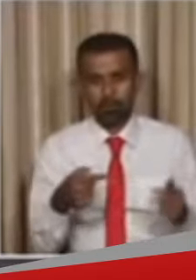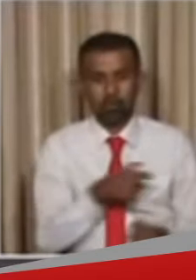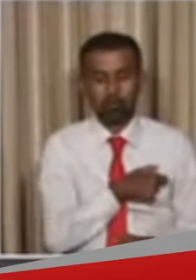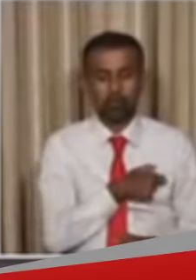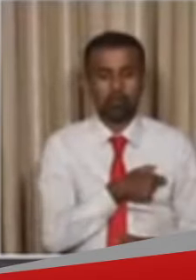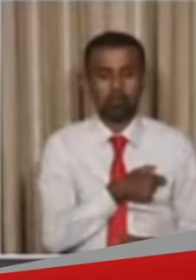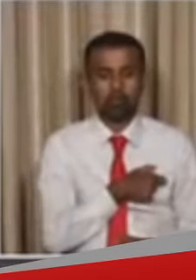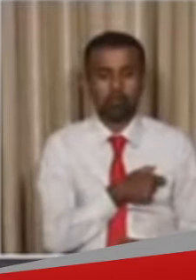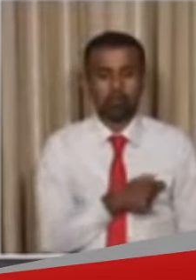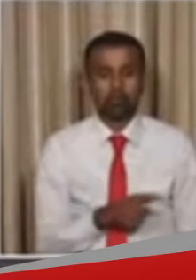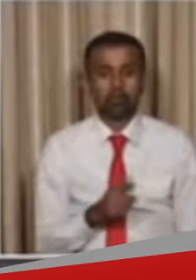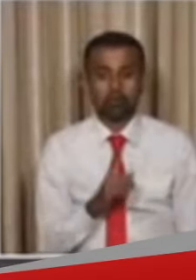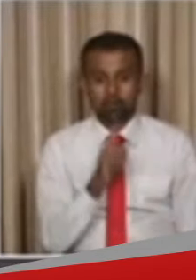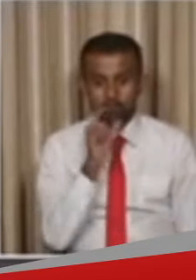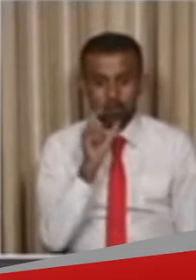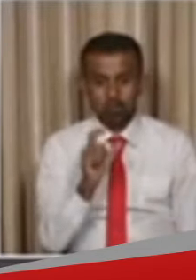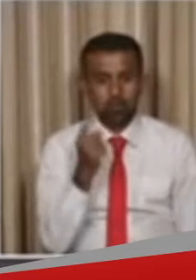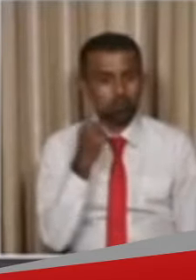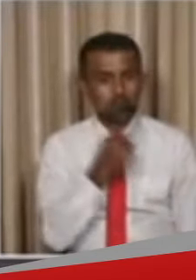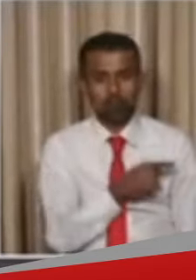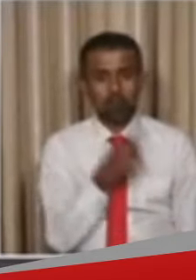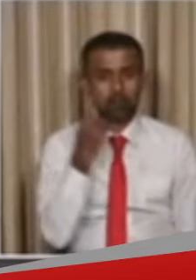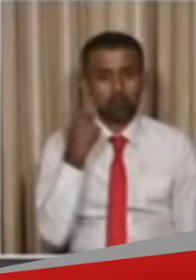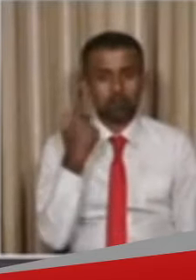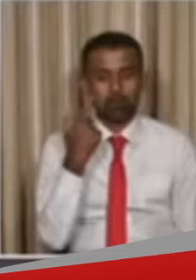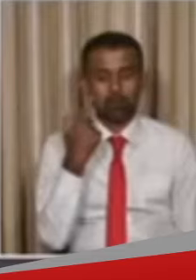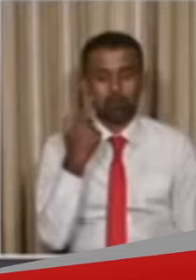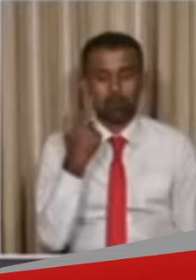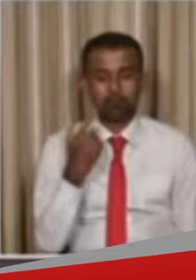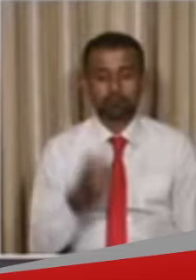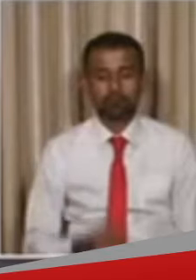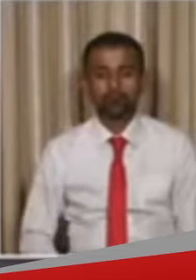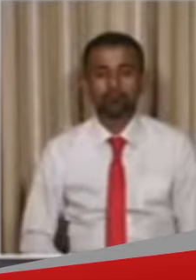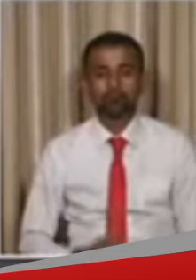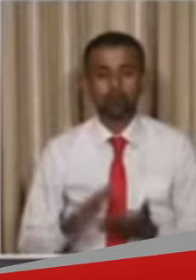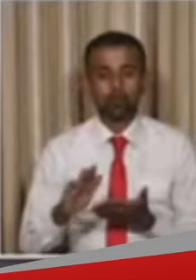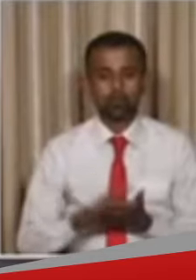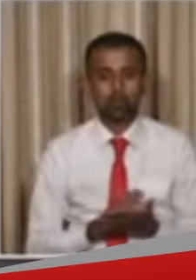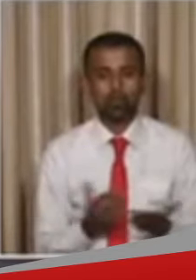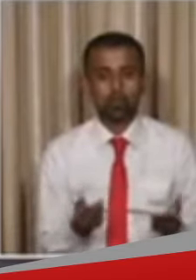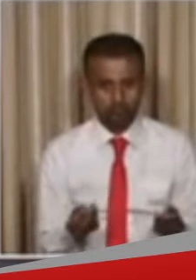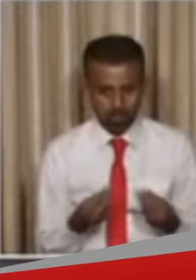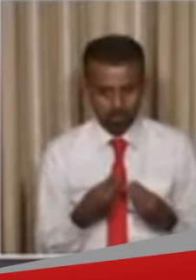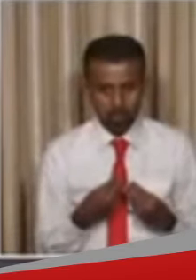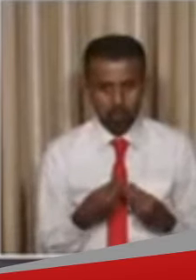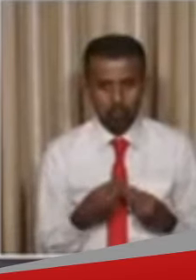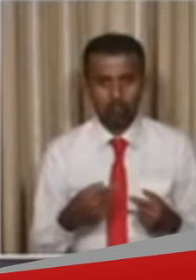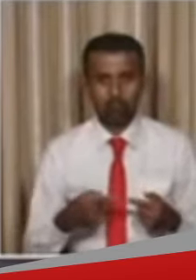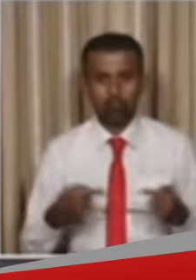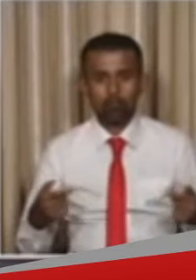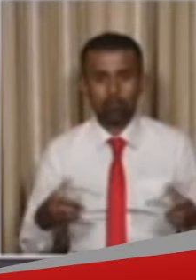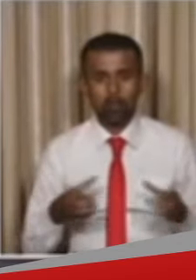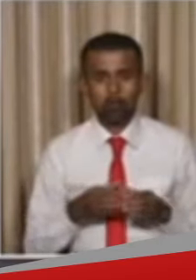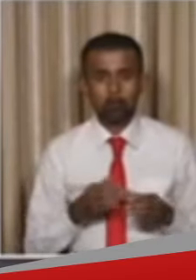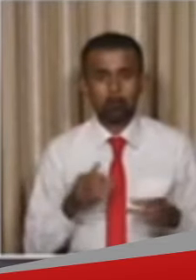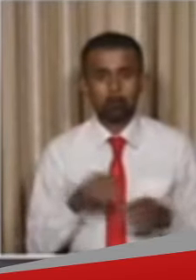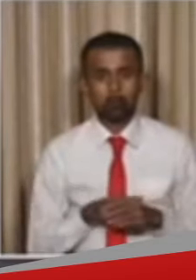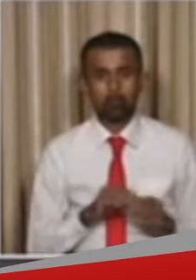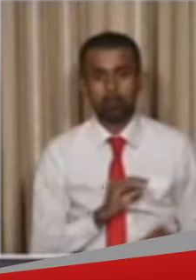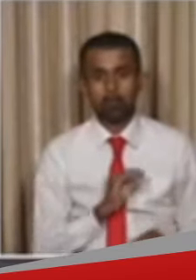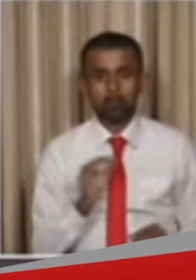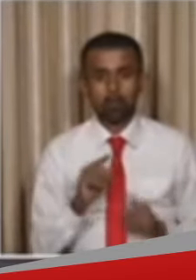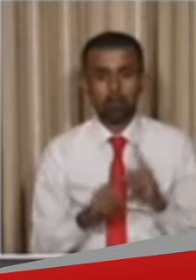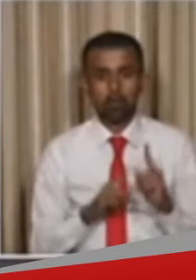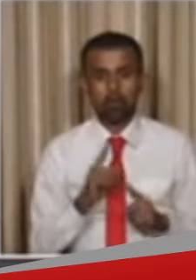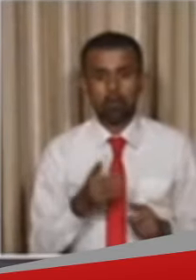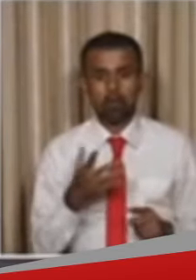ගැන අවධානය යොමු කරනකන් ඒ අය පිළිබඳ අද සහනයක් දෙනවා කියලා විපක්ෂය මැදිහත් වුණාට පස්සේ කතා